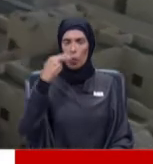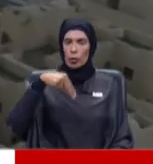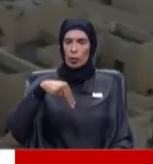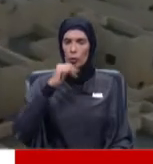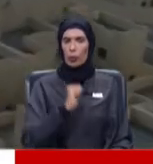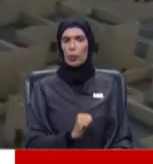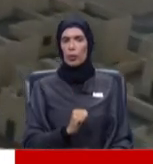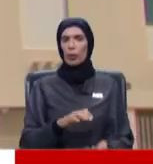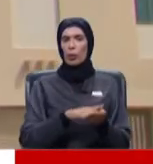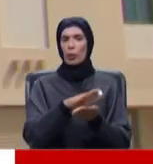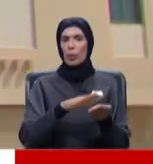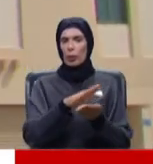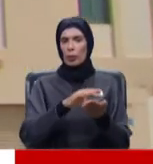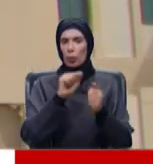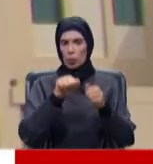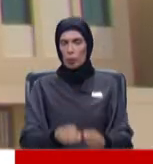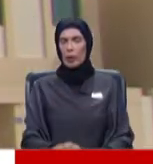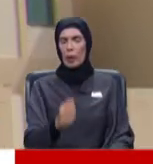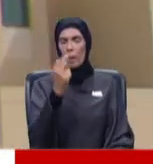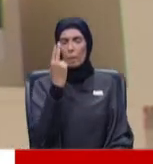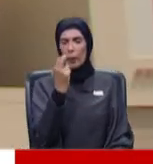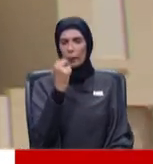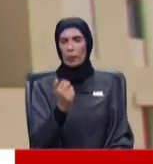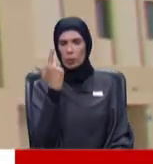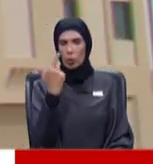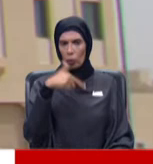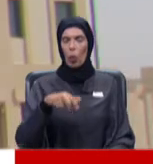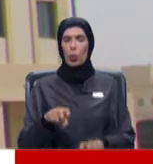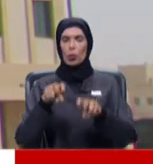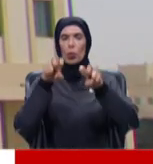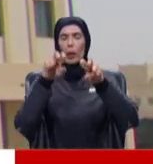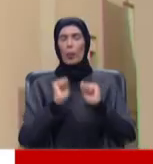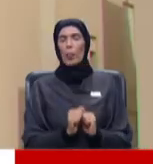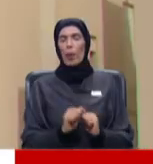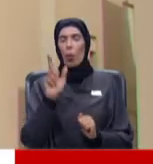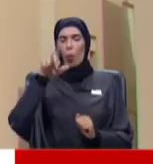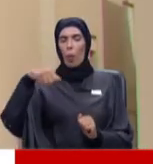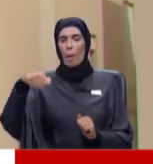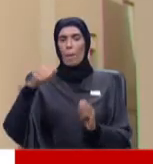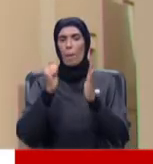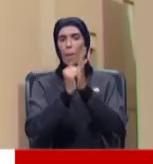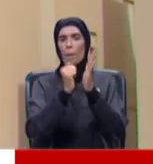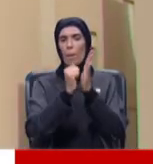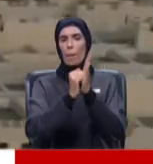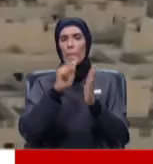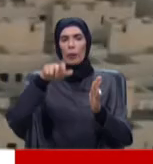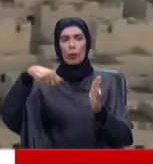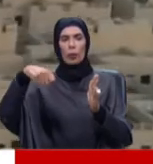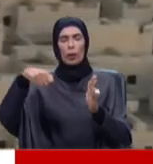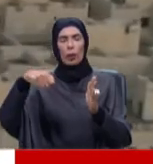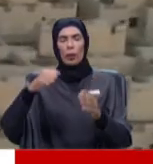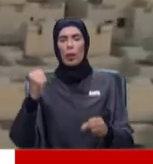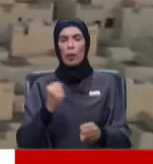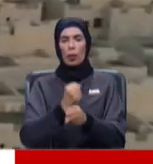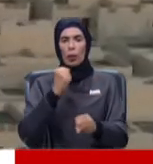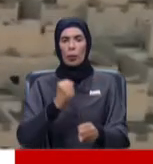إلى جانب 277 طلبا للشقق. وزير الإسكان أوضح أيضا أن الوزارة قد عملت في الأونة الأخيرة